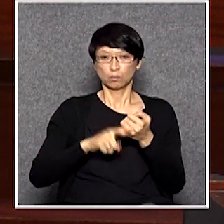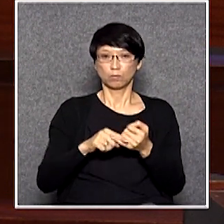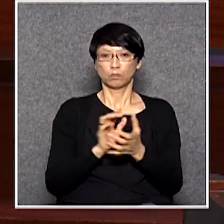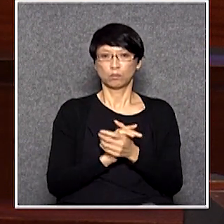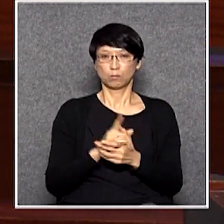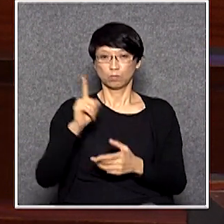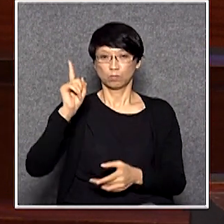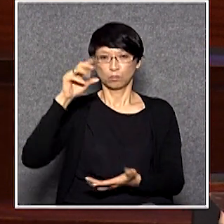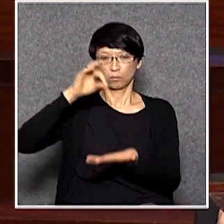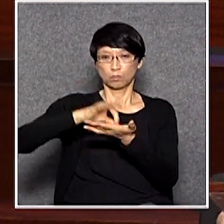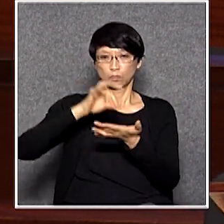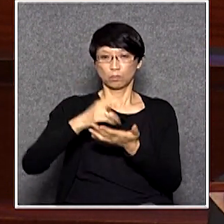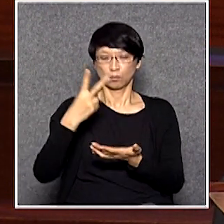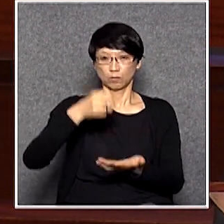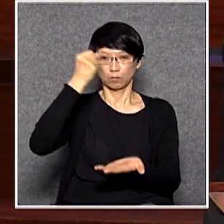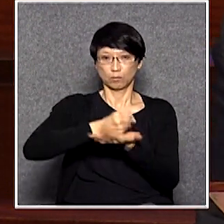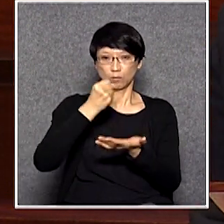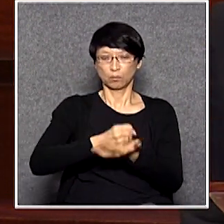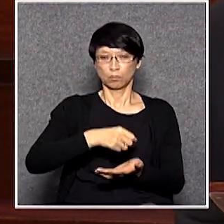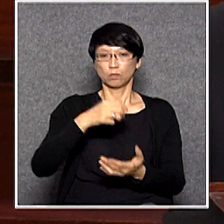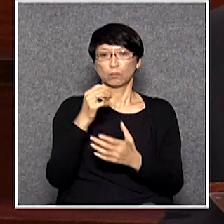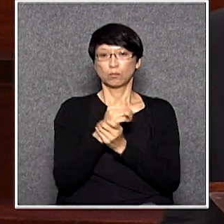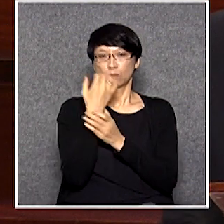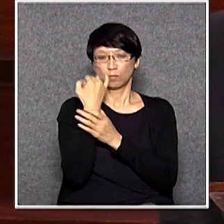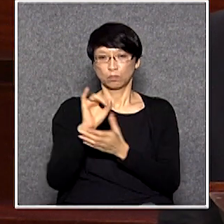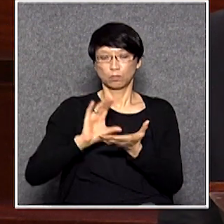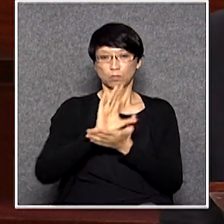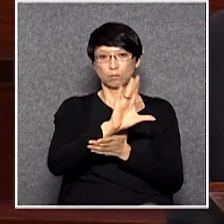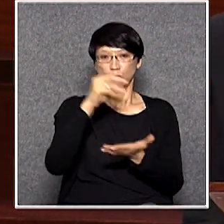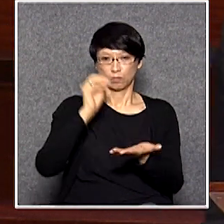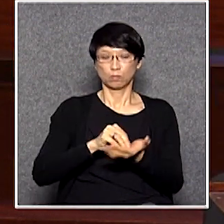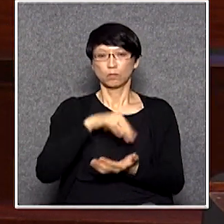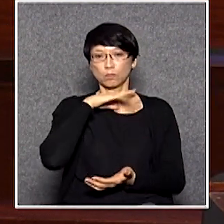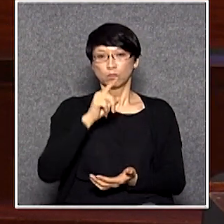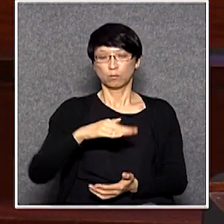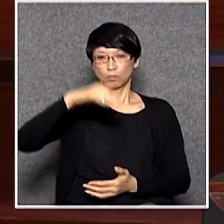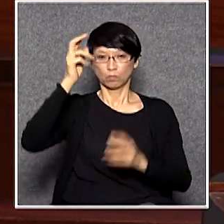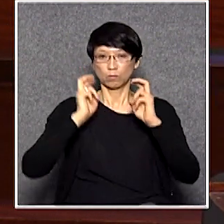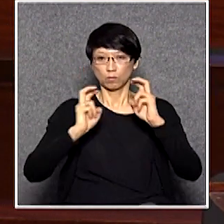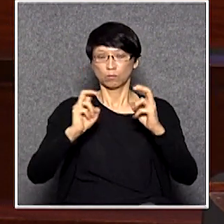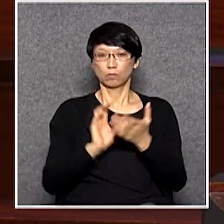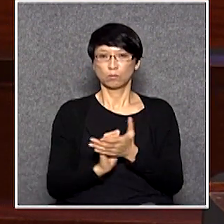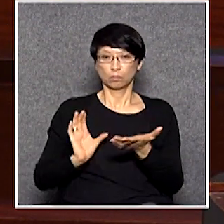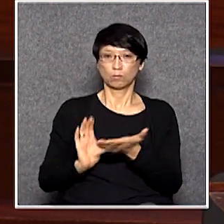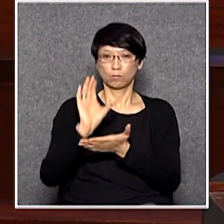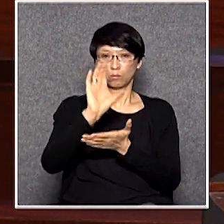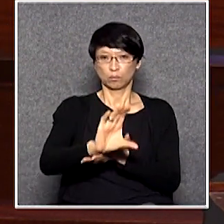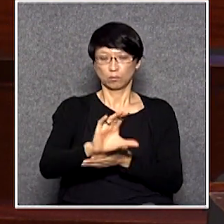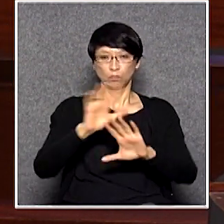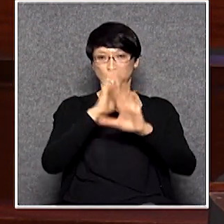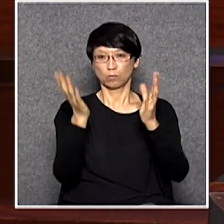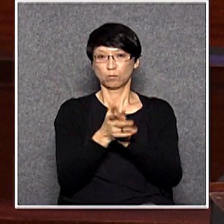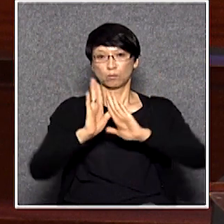將否決高鐵追加撥款。一旦高鐵爛尾，意味著投入的巨資付之東